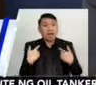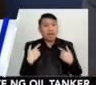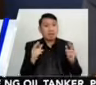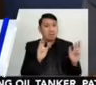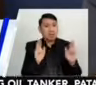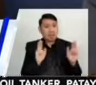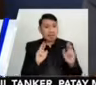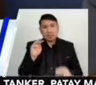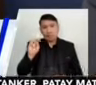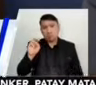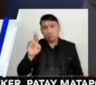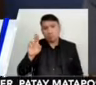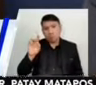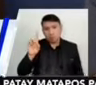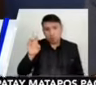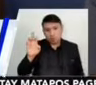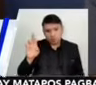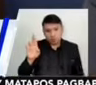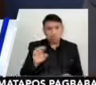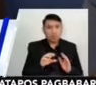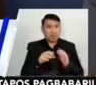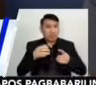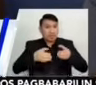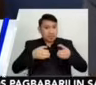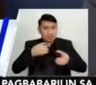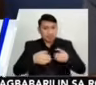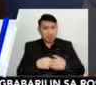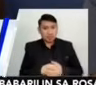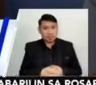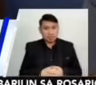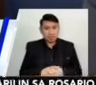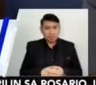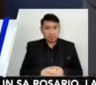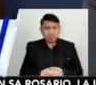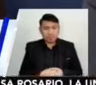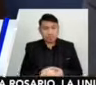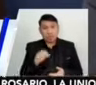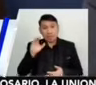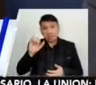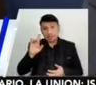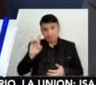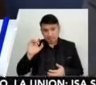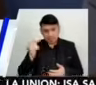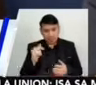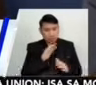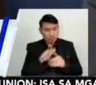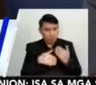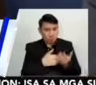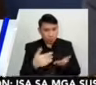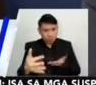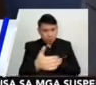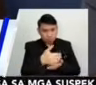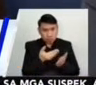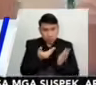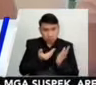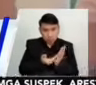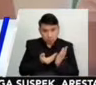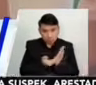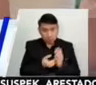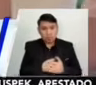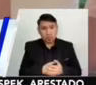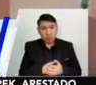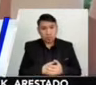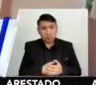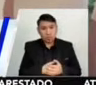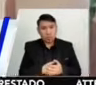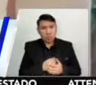are so sure with the evidence gathered by CIDG and Region 3, sigurado pong hindi makakawala to. Sa gitna